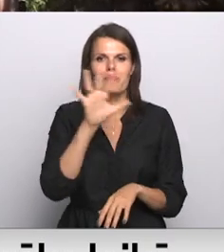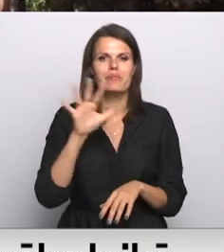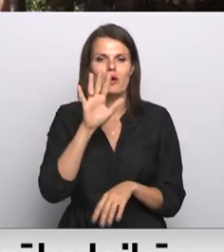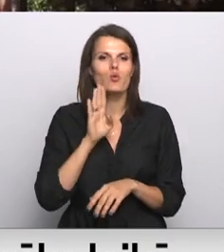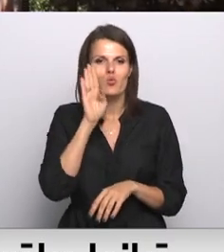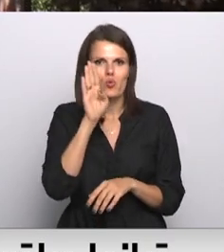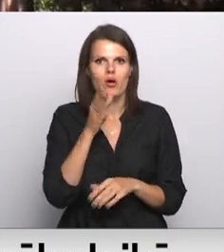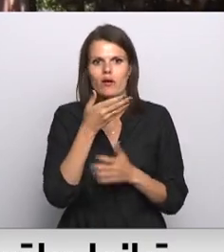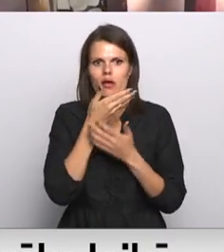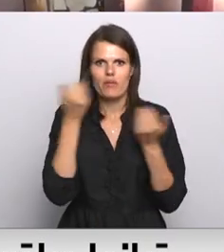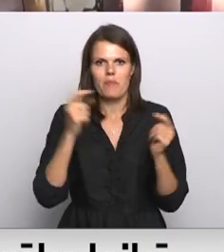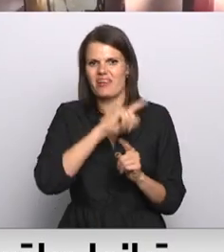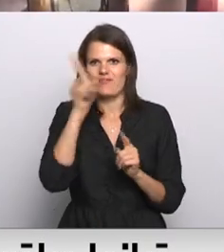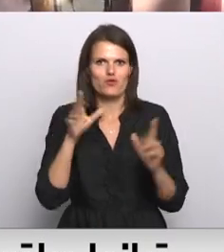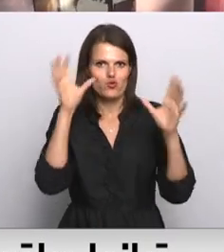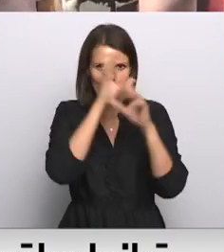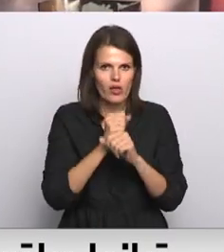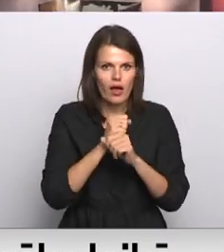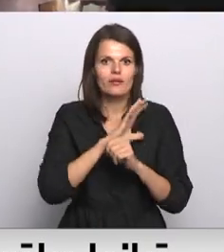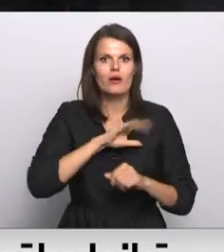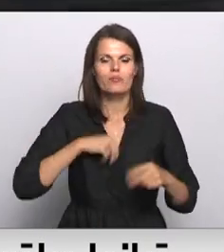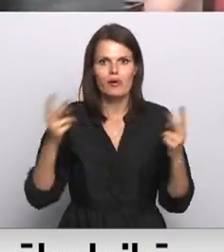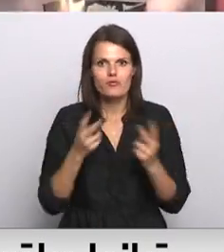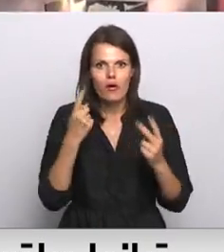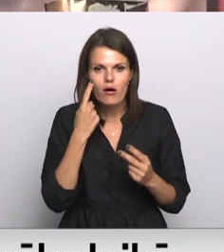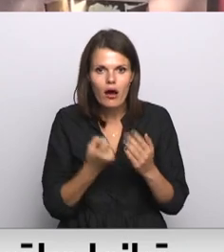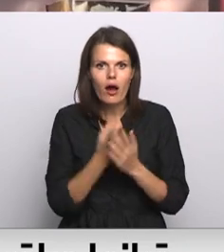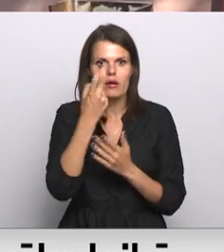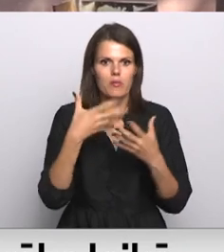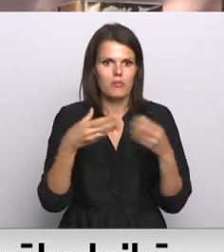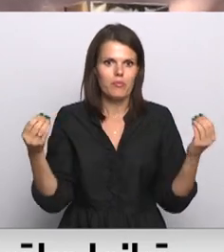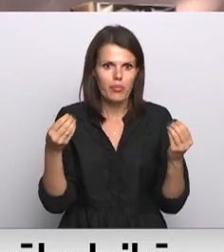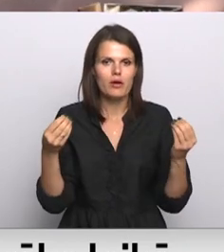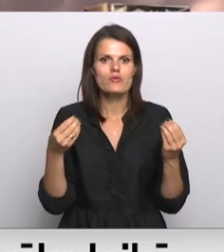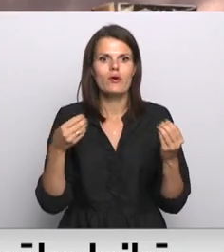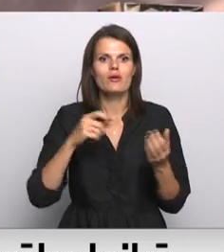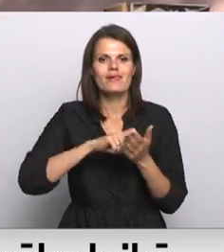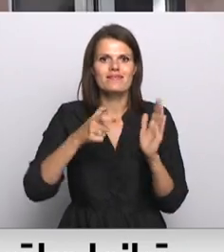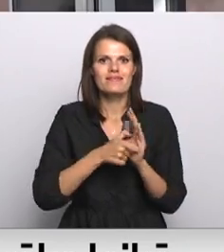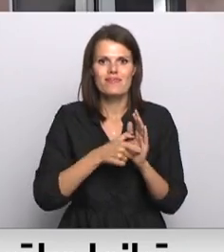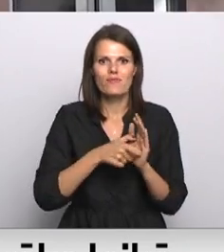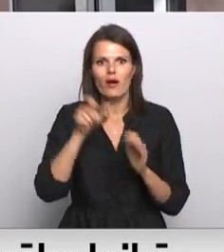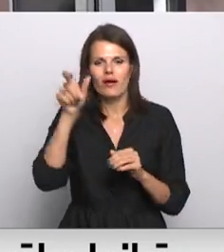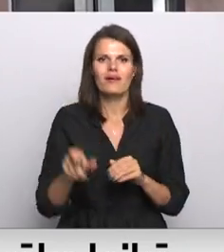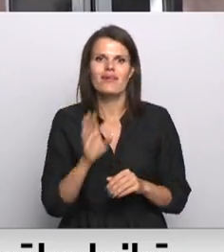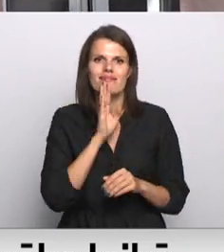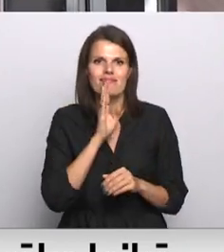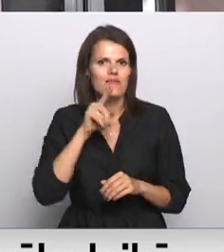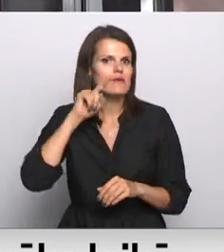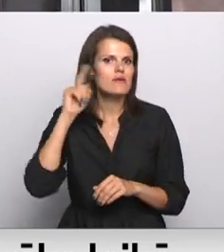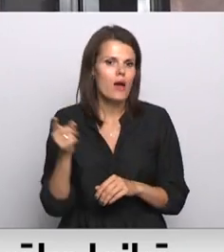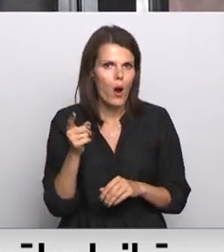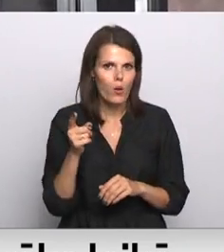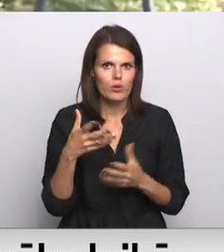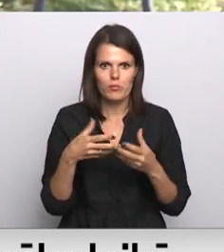rīta, tad nebija tā, ka tā ir visa nakts. Pēc ugunsgrēka atklājās, ka bez vēsts pazudus degošā dzīvokļa iemītniece kāda gados jauna